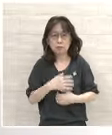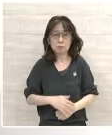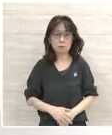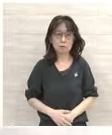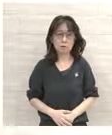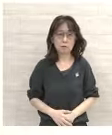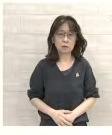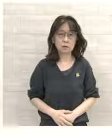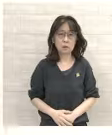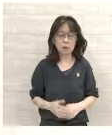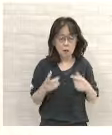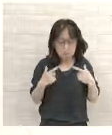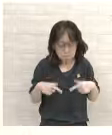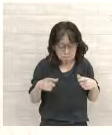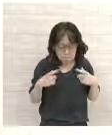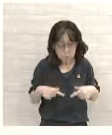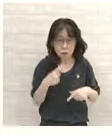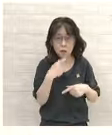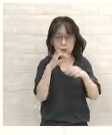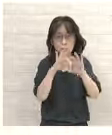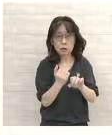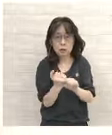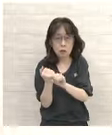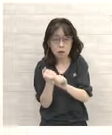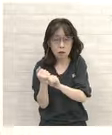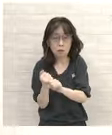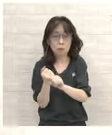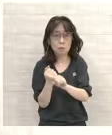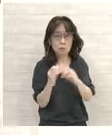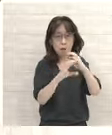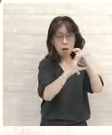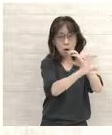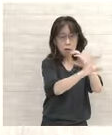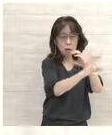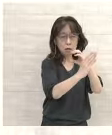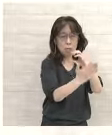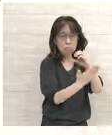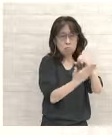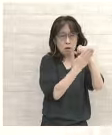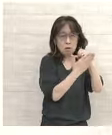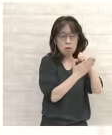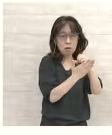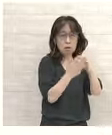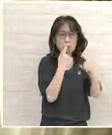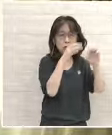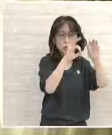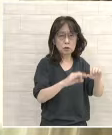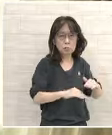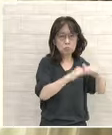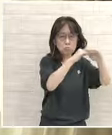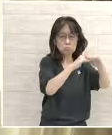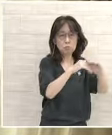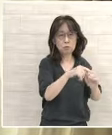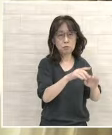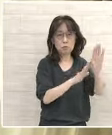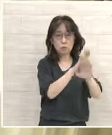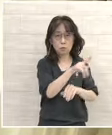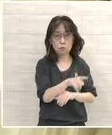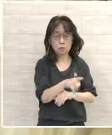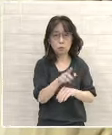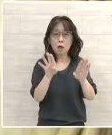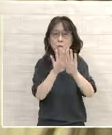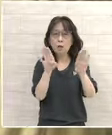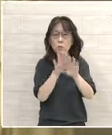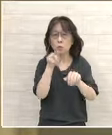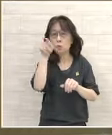こまめに雪かきをしていても、排気筒がすぐに雪で埋まってしまうといいます。さらに窓の外